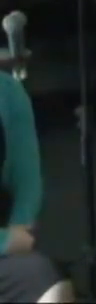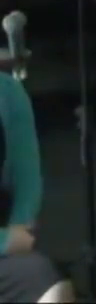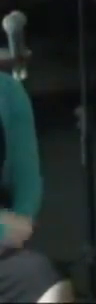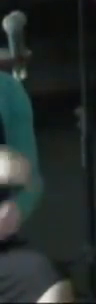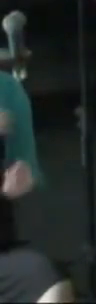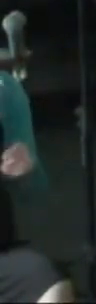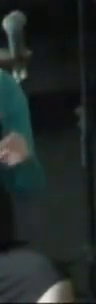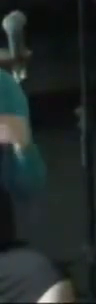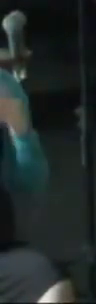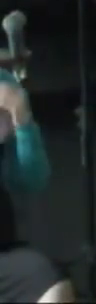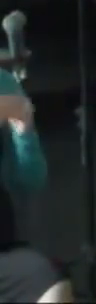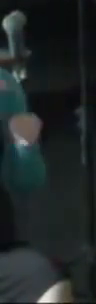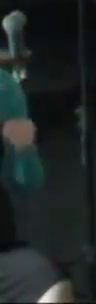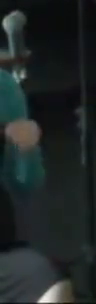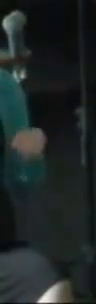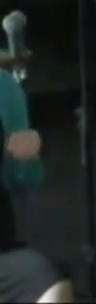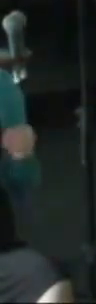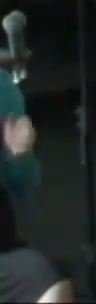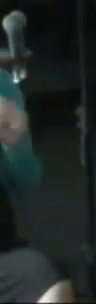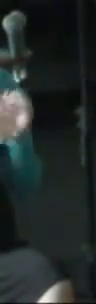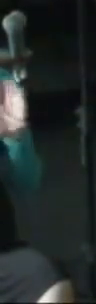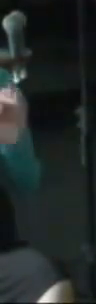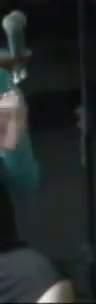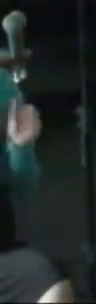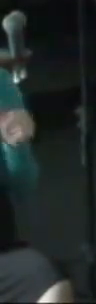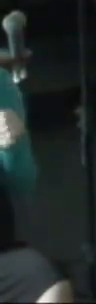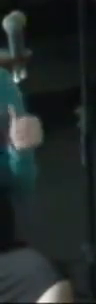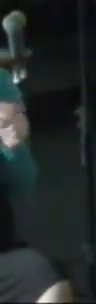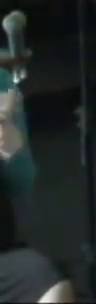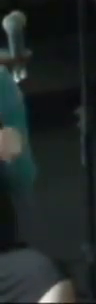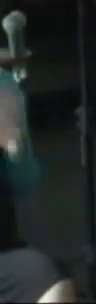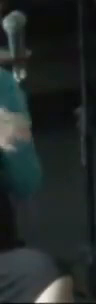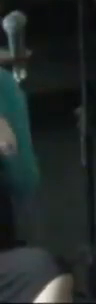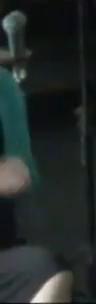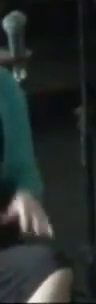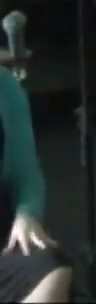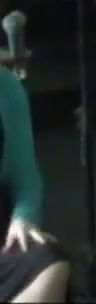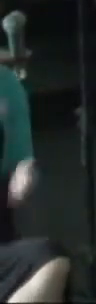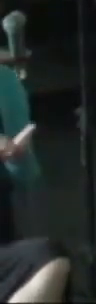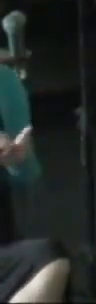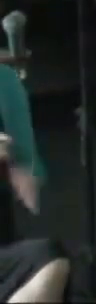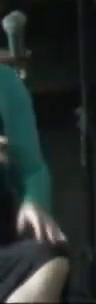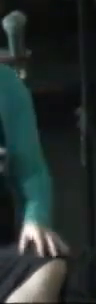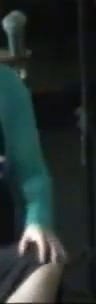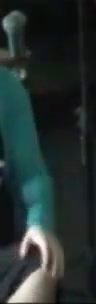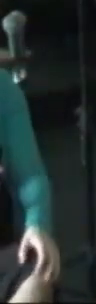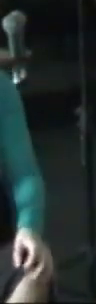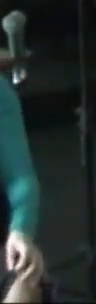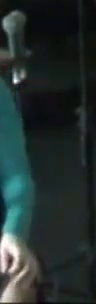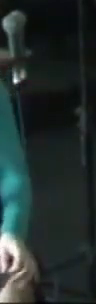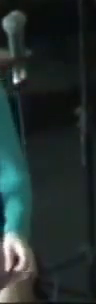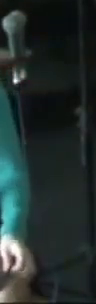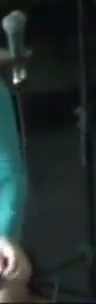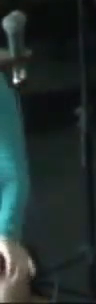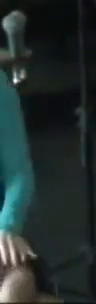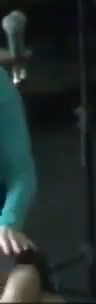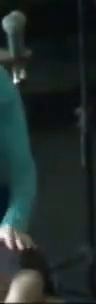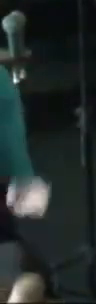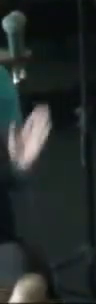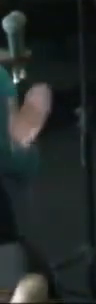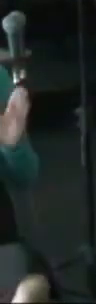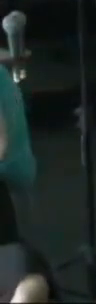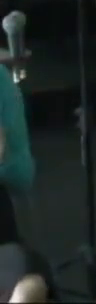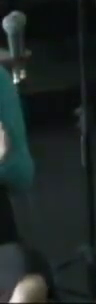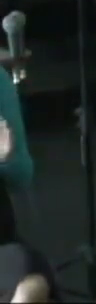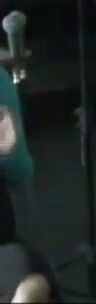вже привернули увагу усієї країни. Біблія єднає нас навколо себе, дає надію і